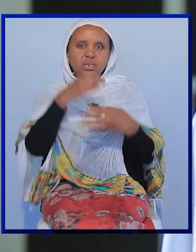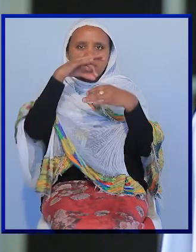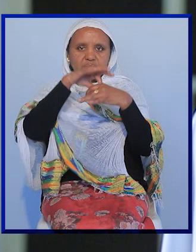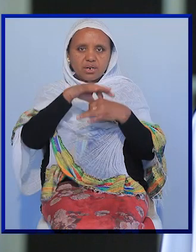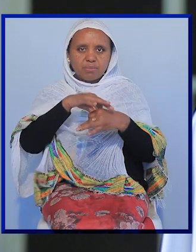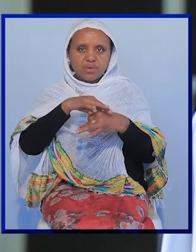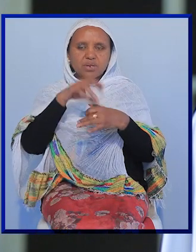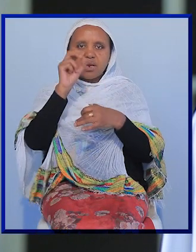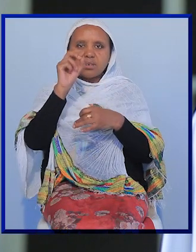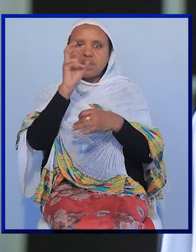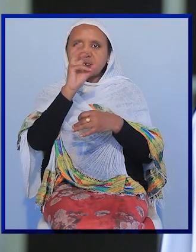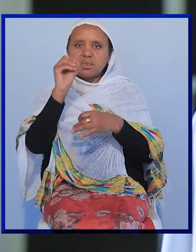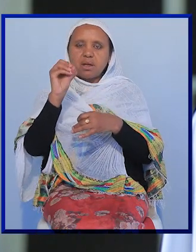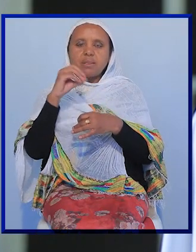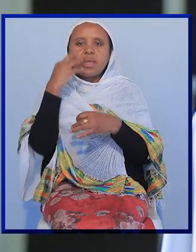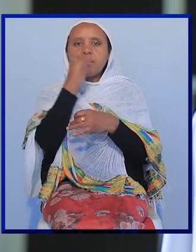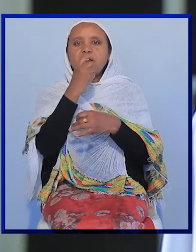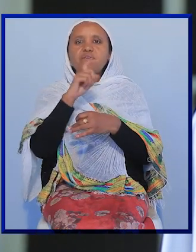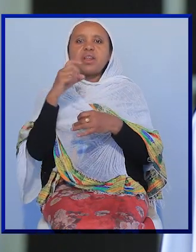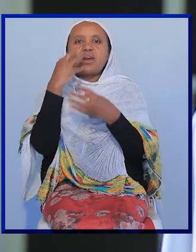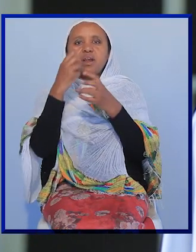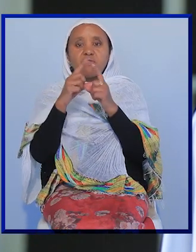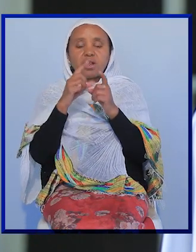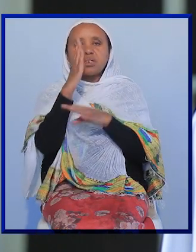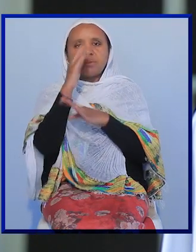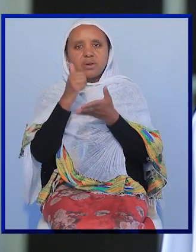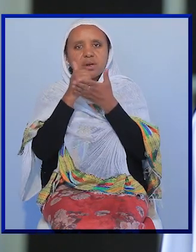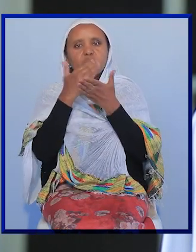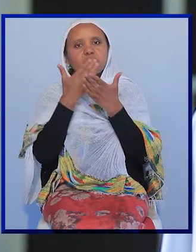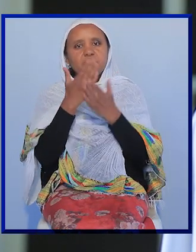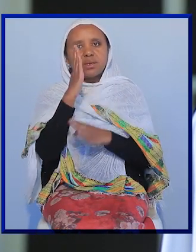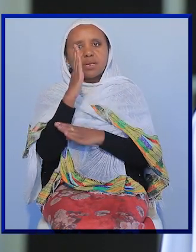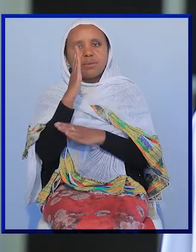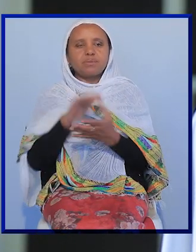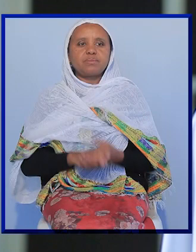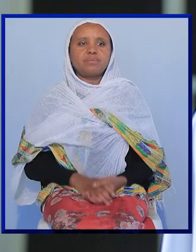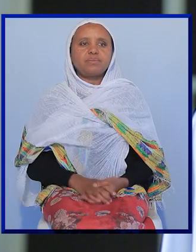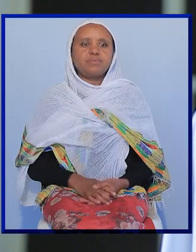ያሳድርብን። 30 60 100 ያማረ ፍሬ እንድናፈራ እግዚአብሔር ይርዳን። ይስባል እግዚአብሔር።